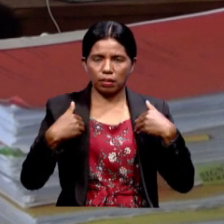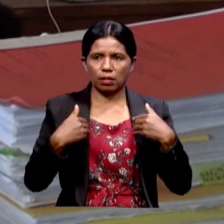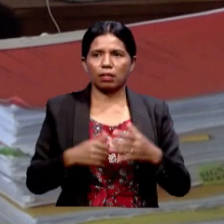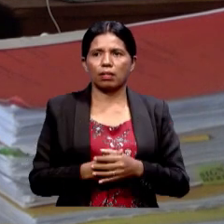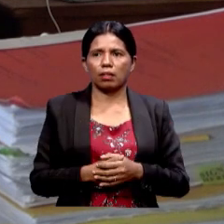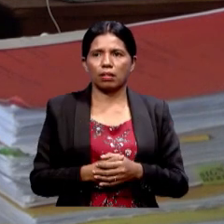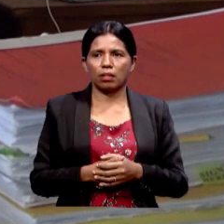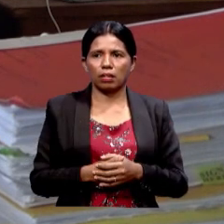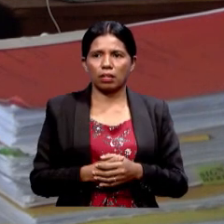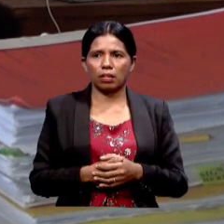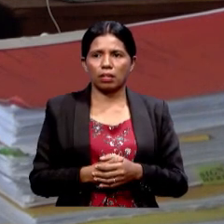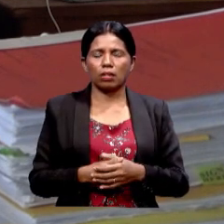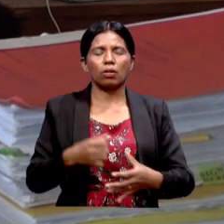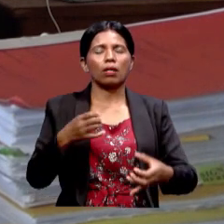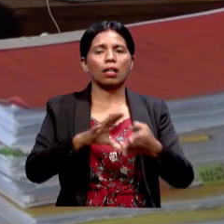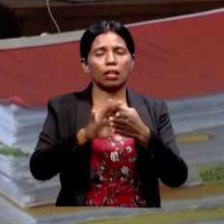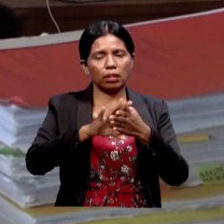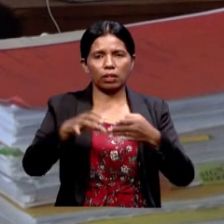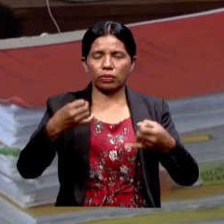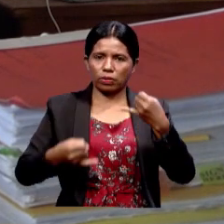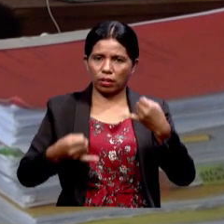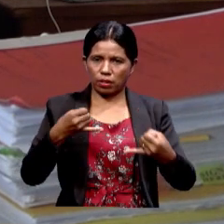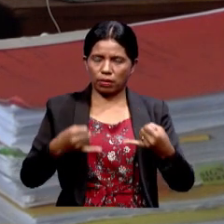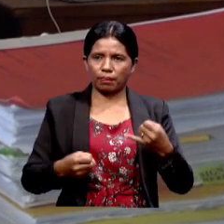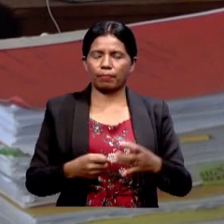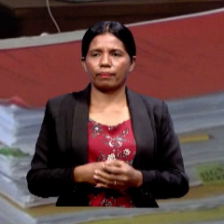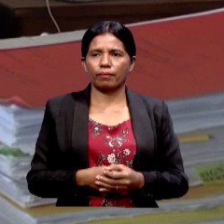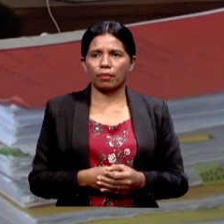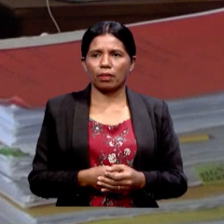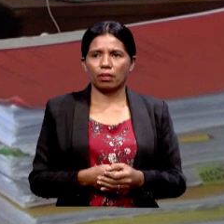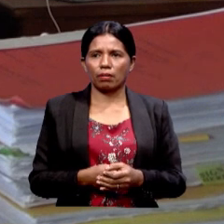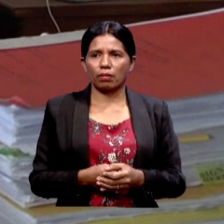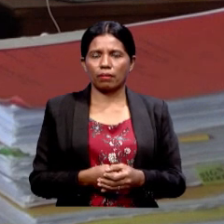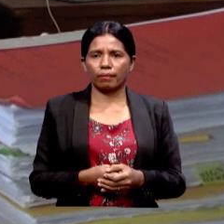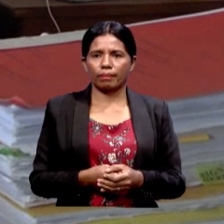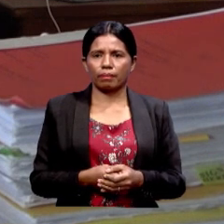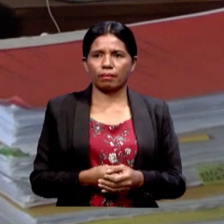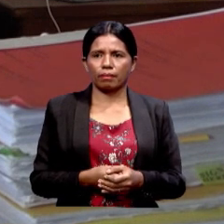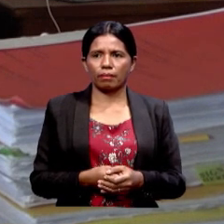ho autorizado judicial dal dau kalkari